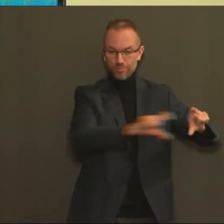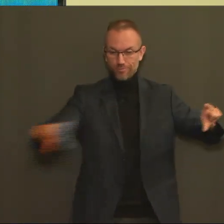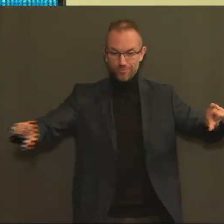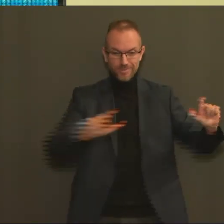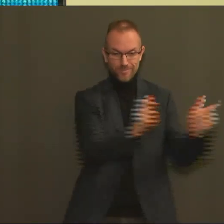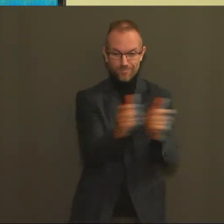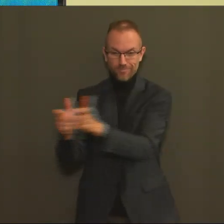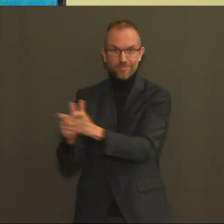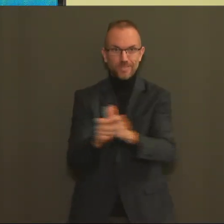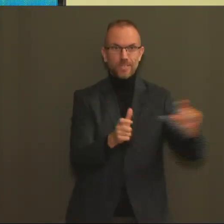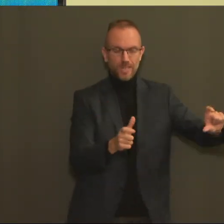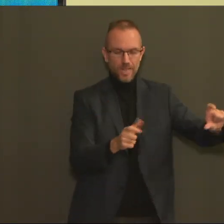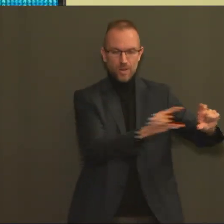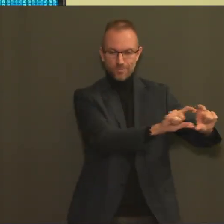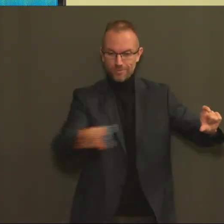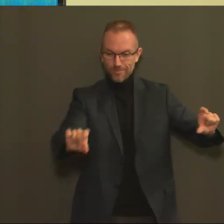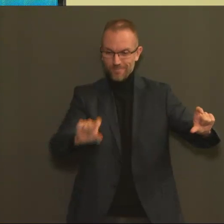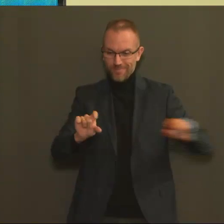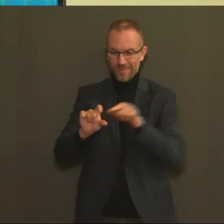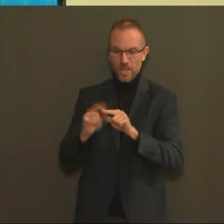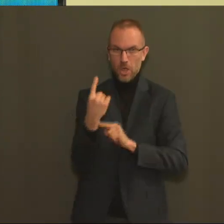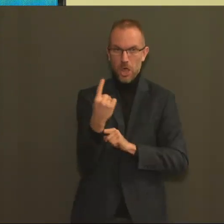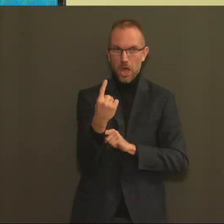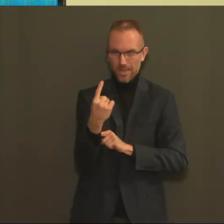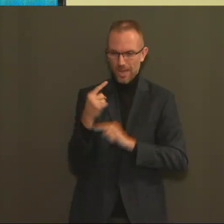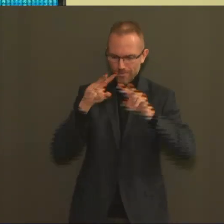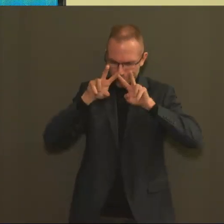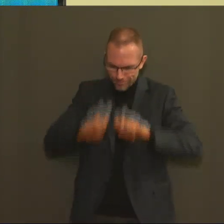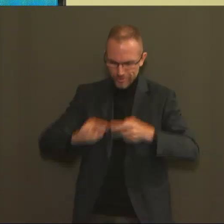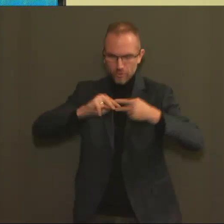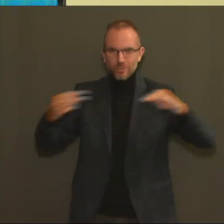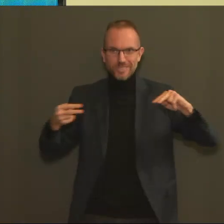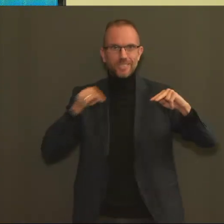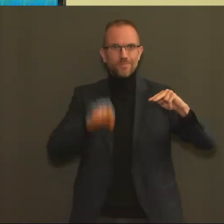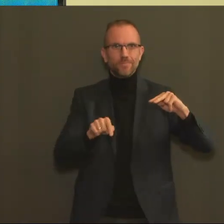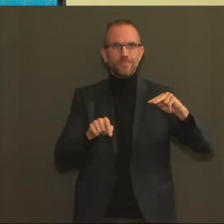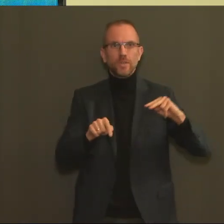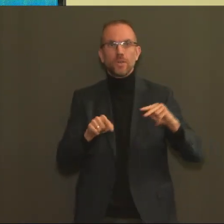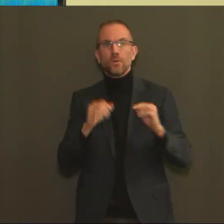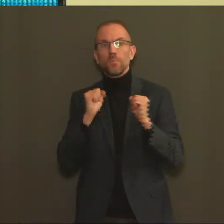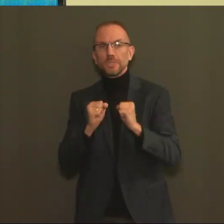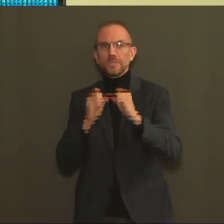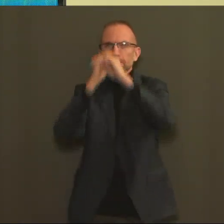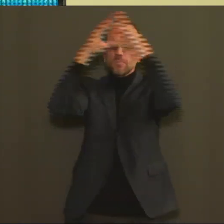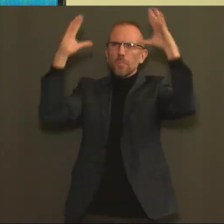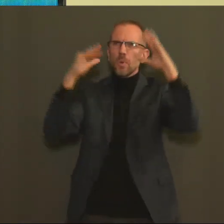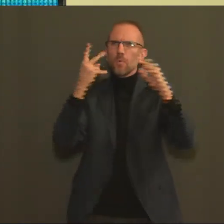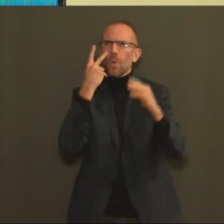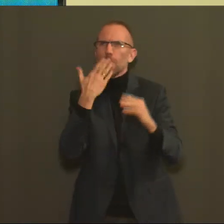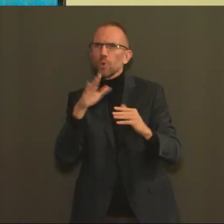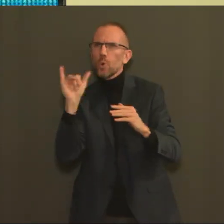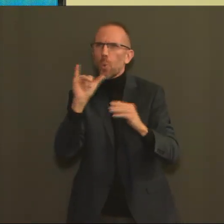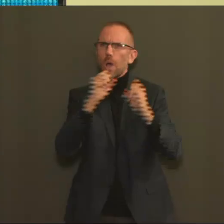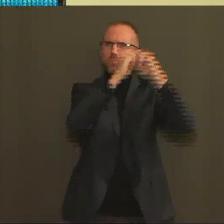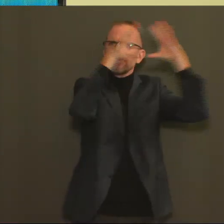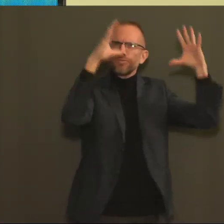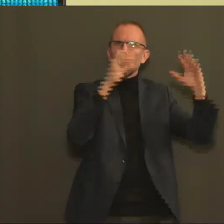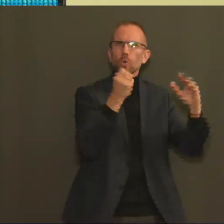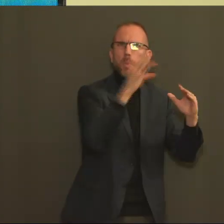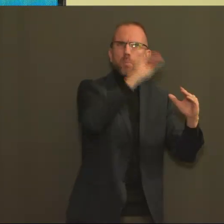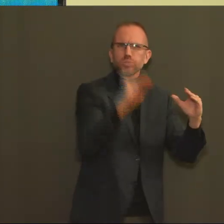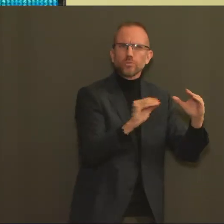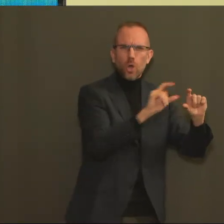zo doorgaat dolk in die minuut compleet per uur véritable door die voor de show dit divera maria at adp